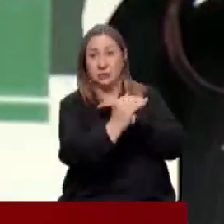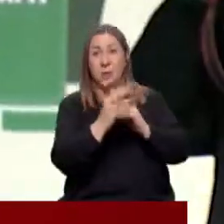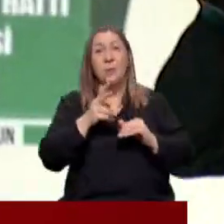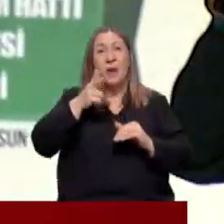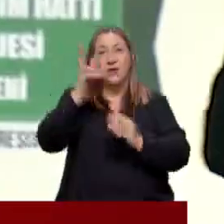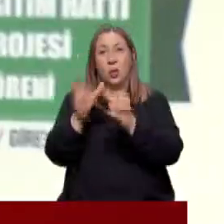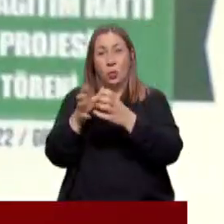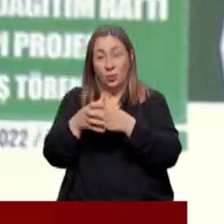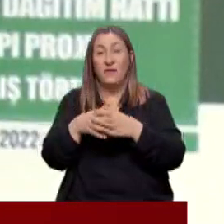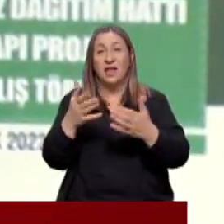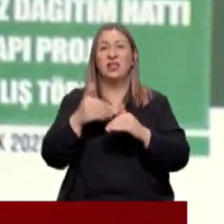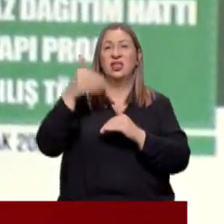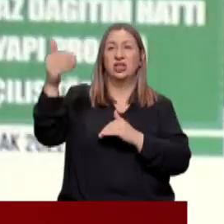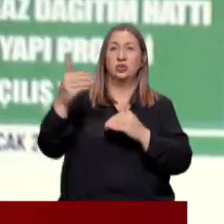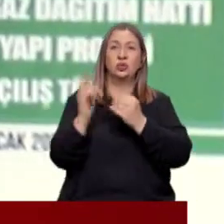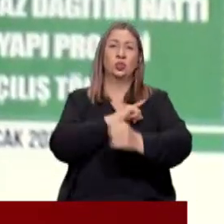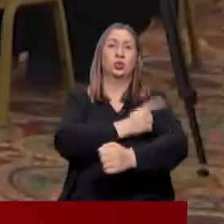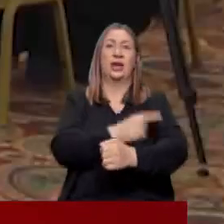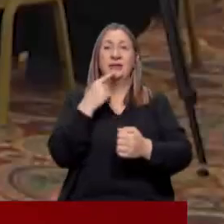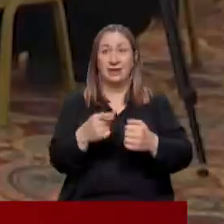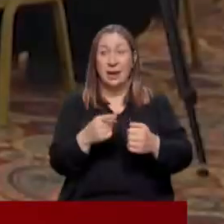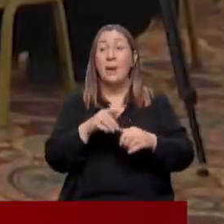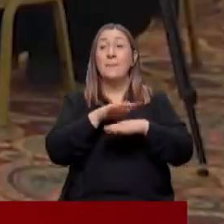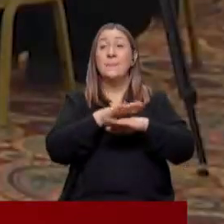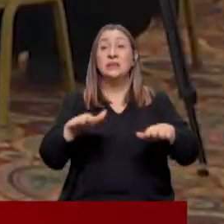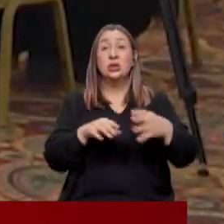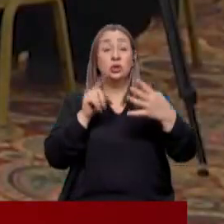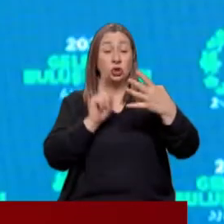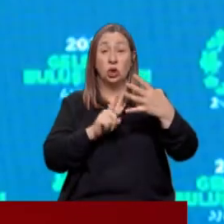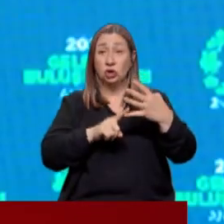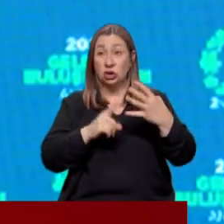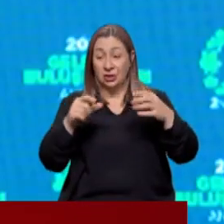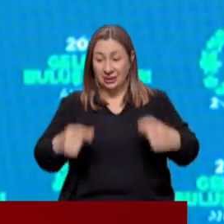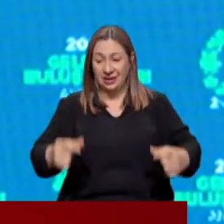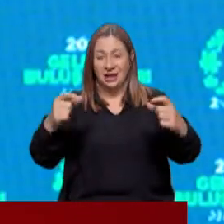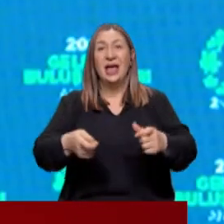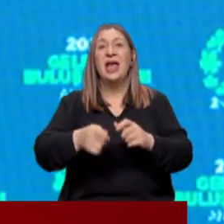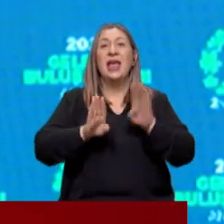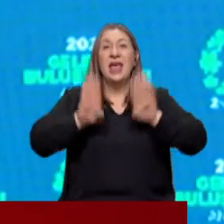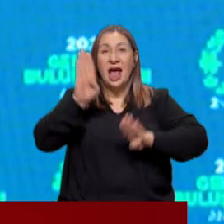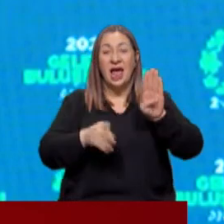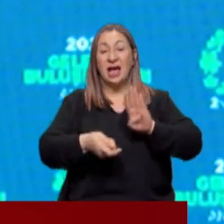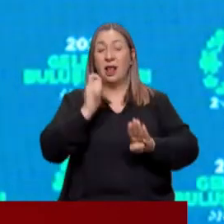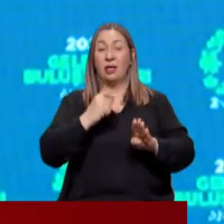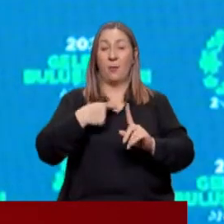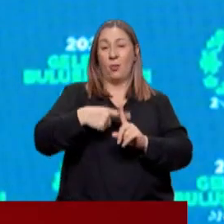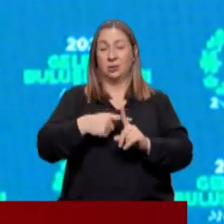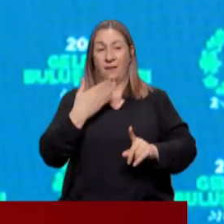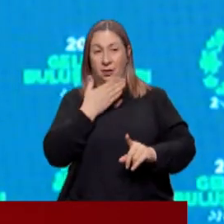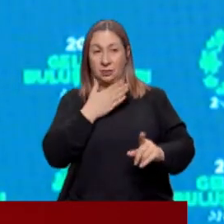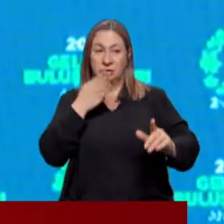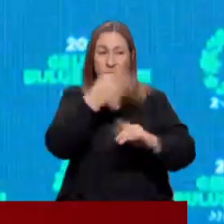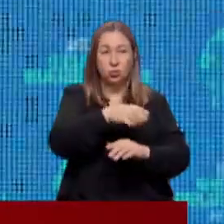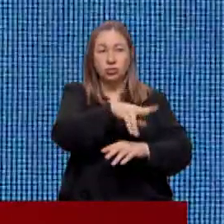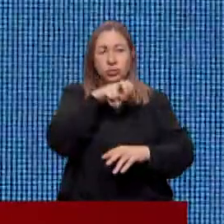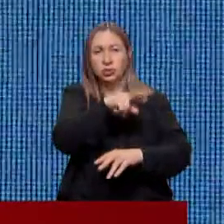mahvettik gruplar ve dış mihraklar diye sıraladı masanın dördüncü Ayağında ihale ve kredi ayrıcalıklarıyla beslenmiş